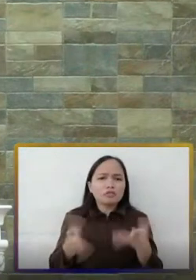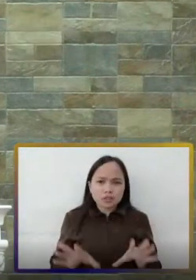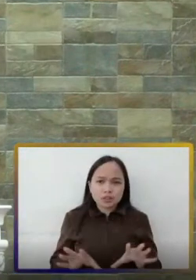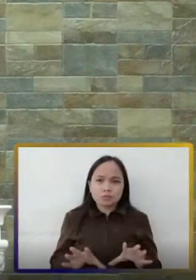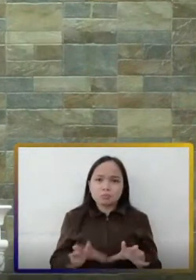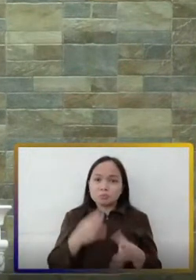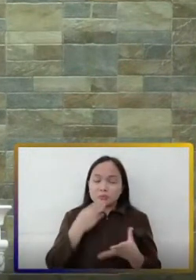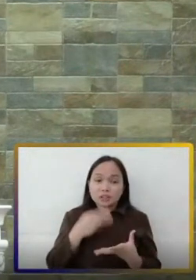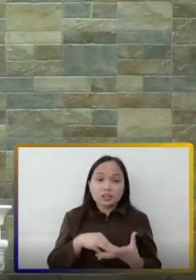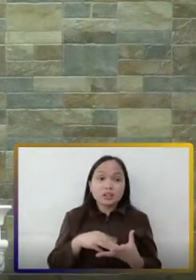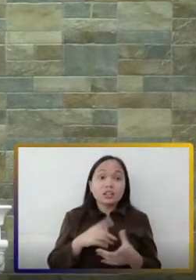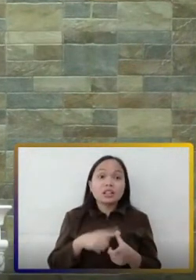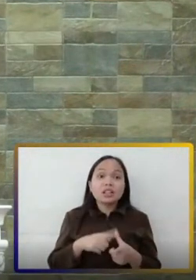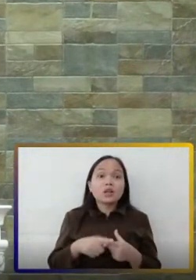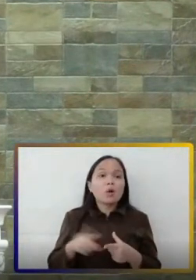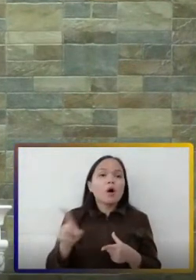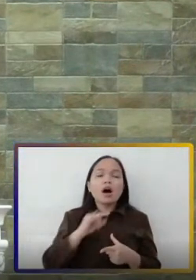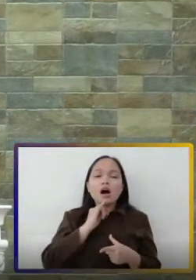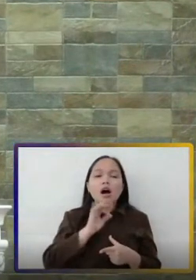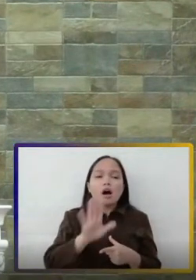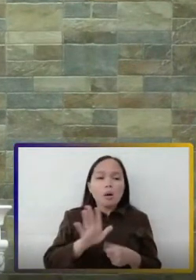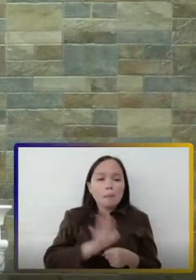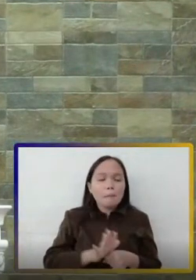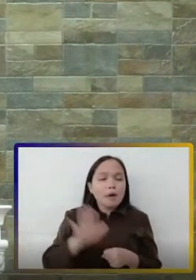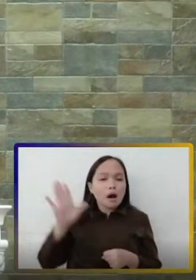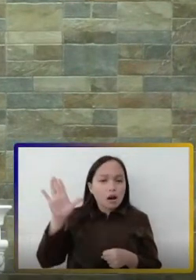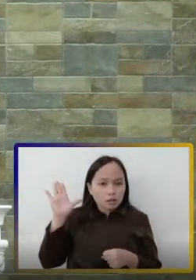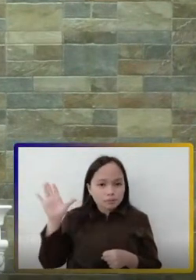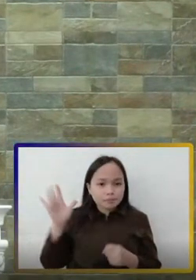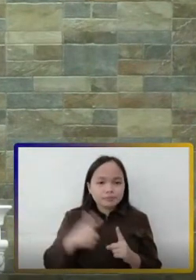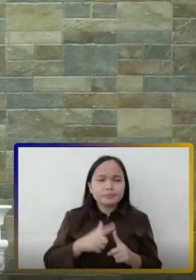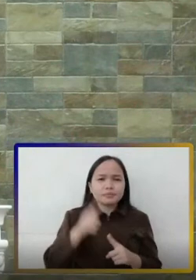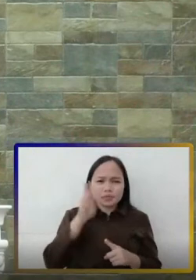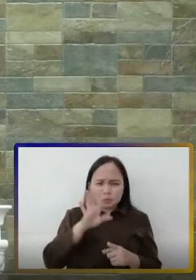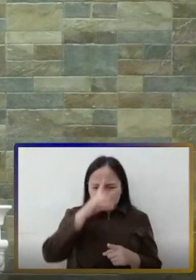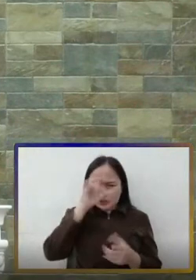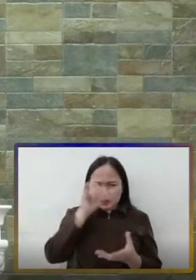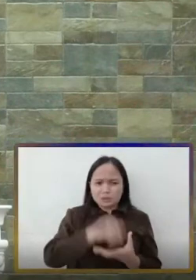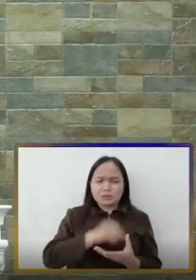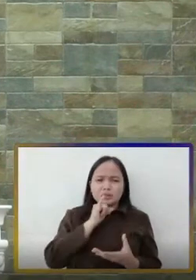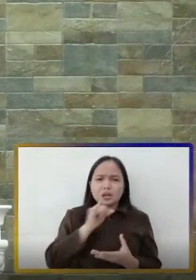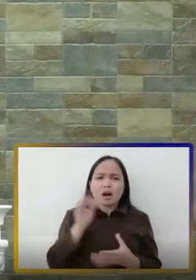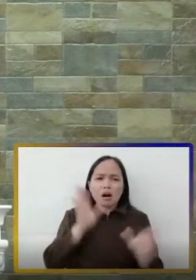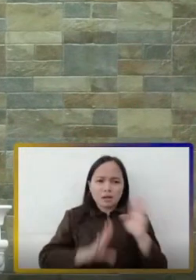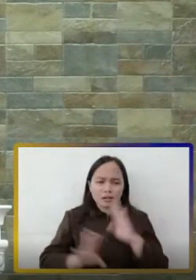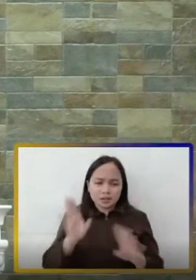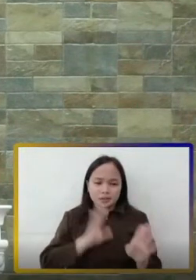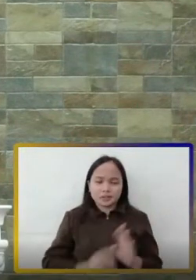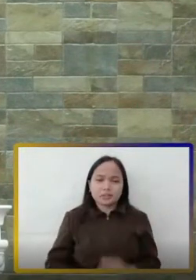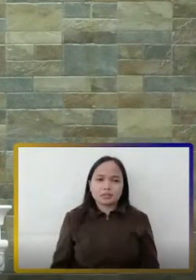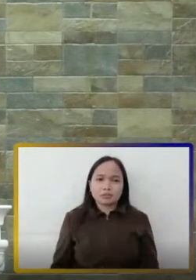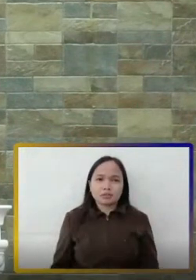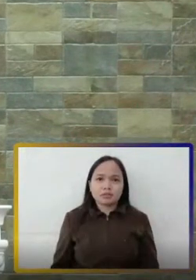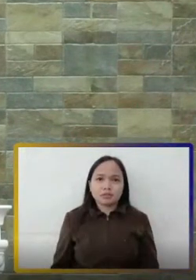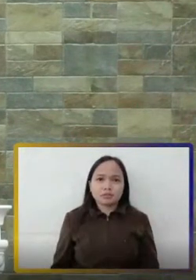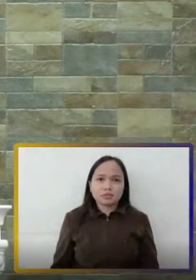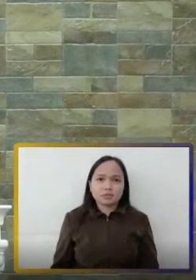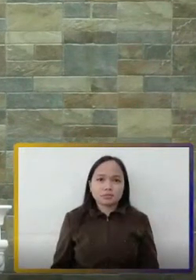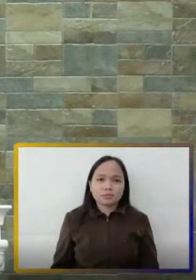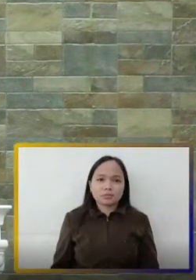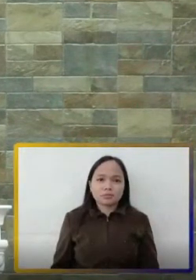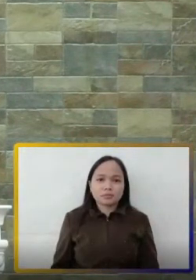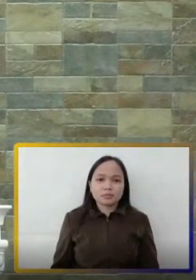mensaheng ito, ano ang commitment na gagawin natin sa Panginoon? Kasi yun ang problema natin eh. Yan ang problema